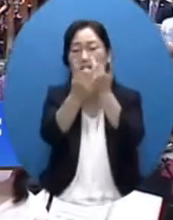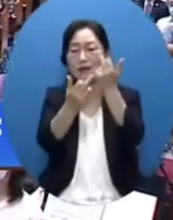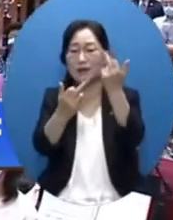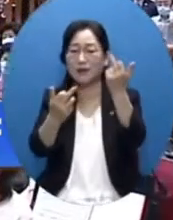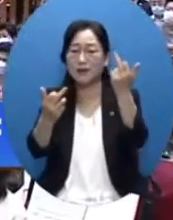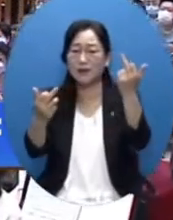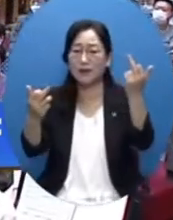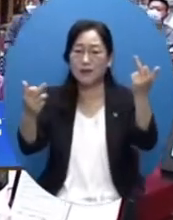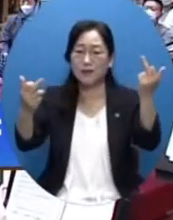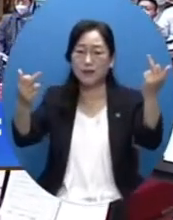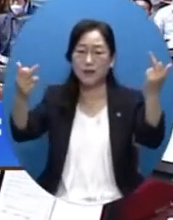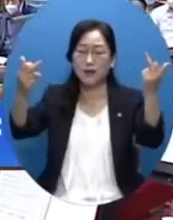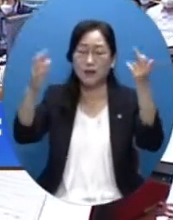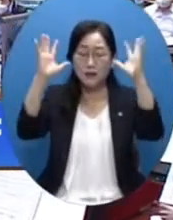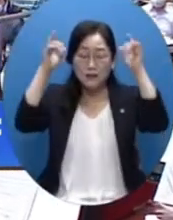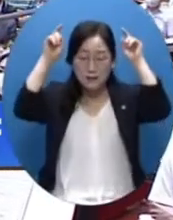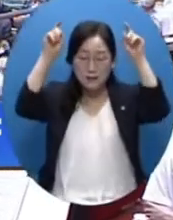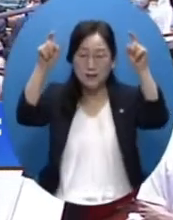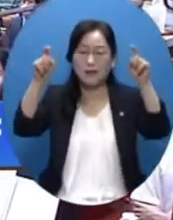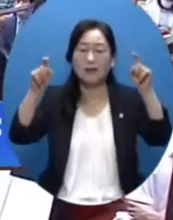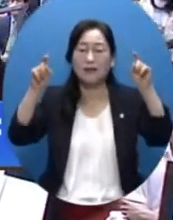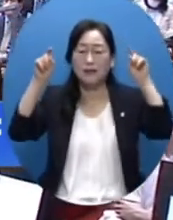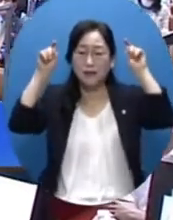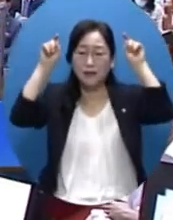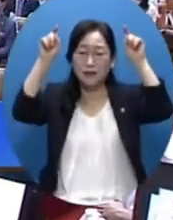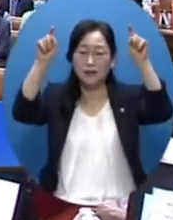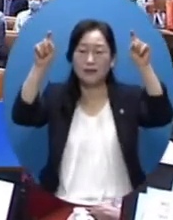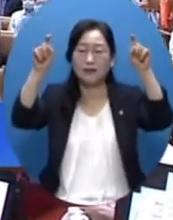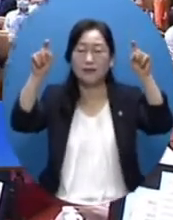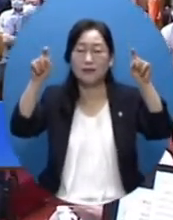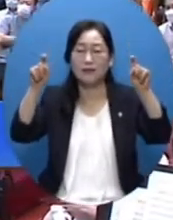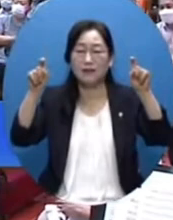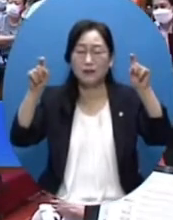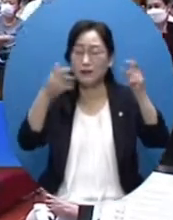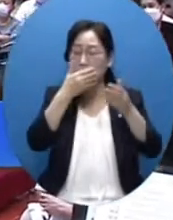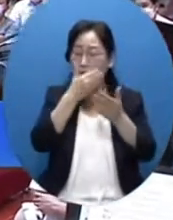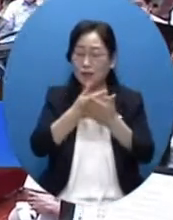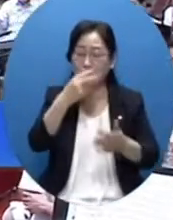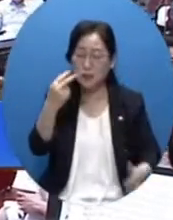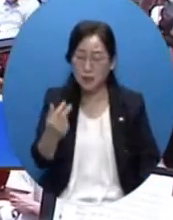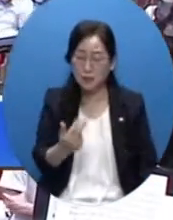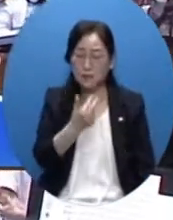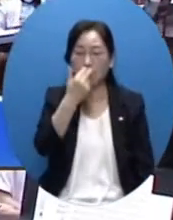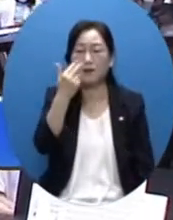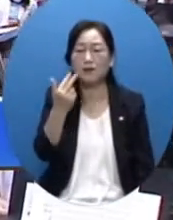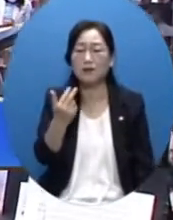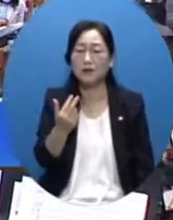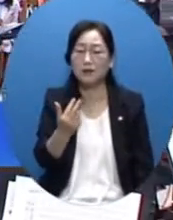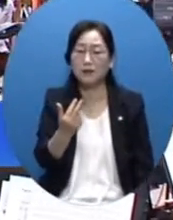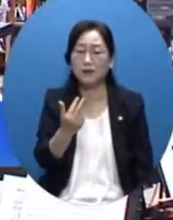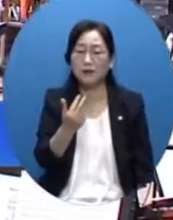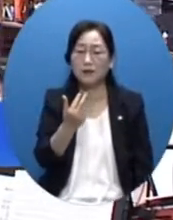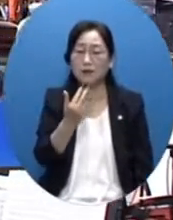않아 어린 연어 괴 한생명